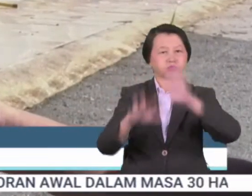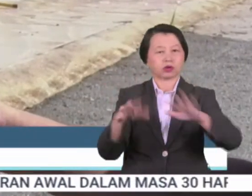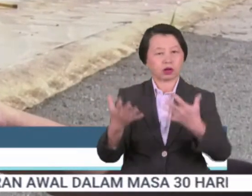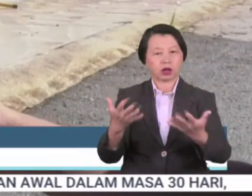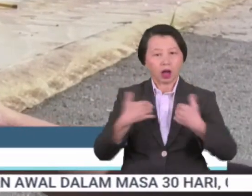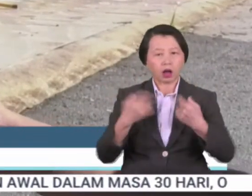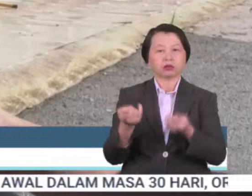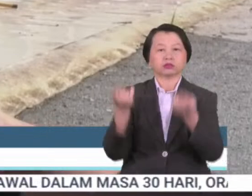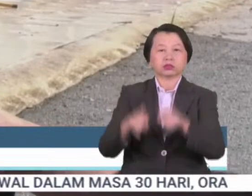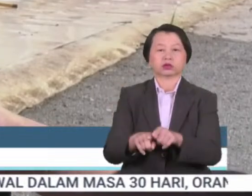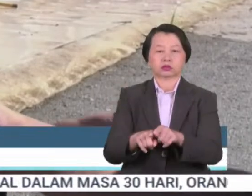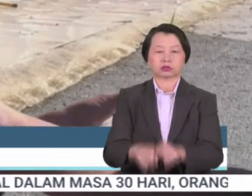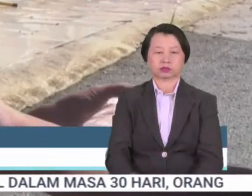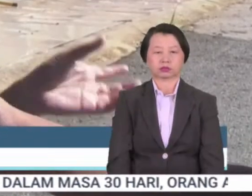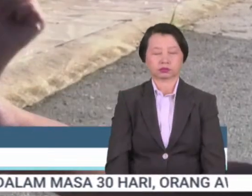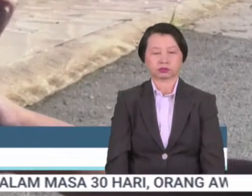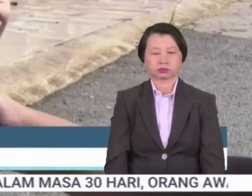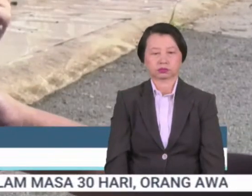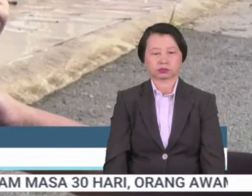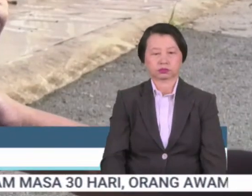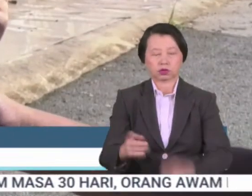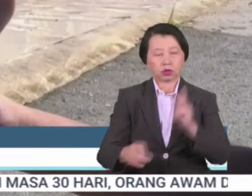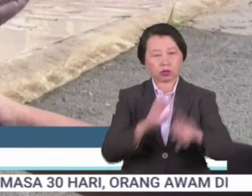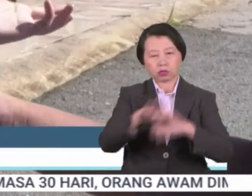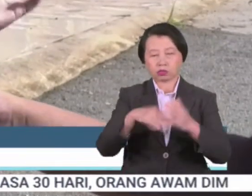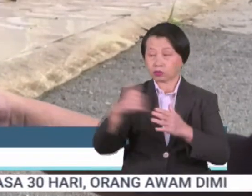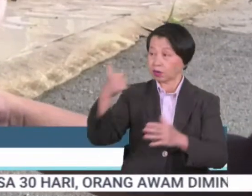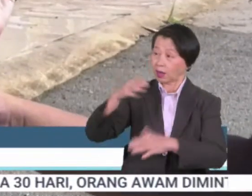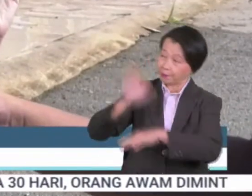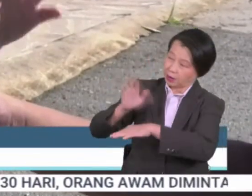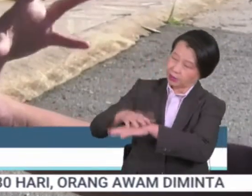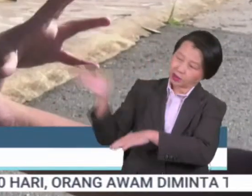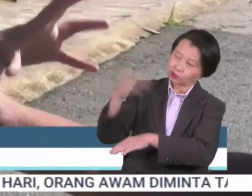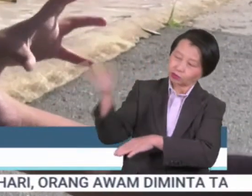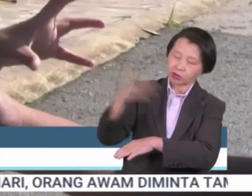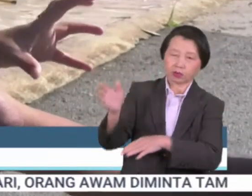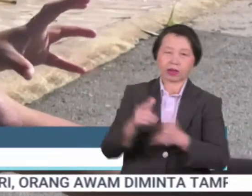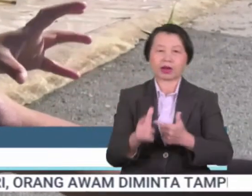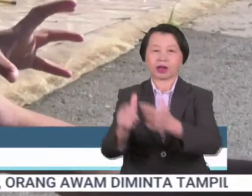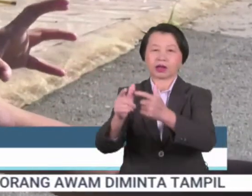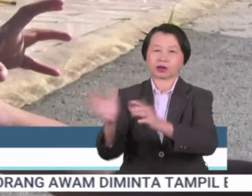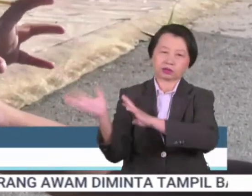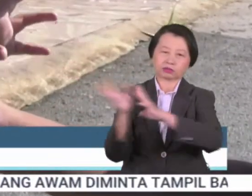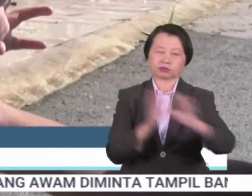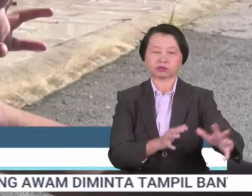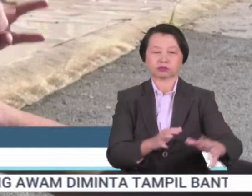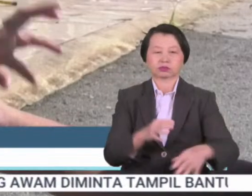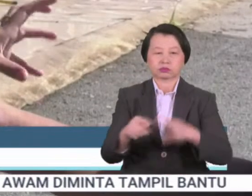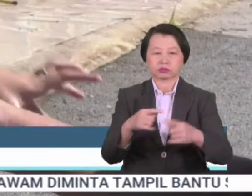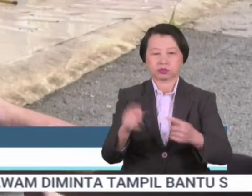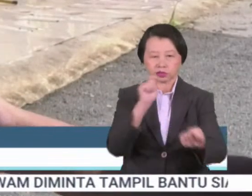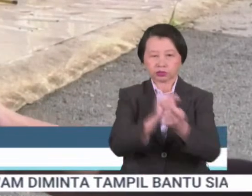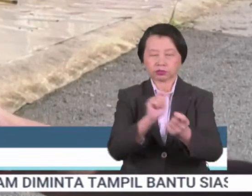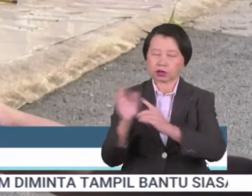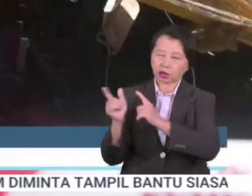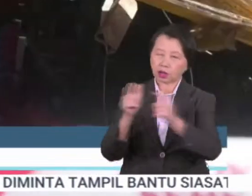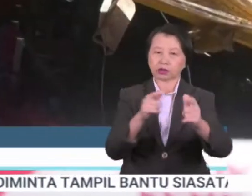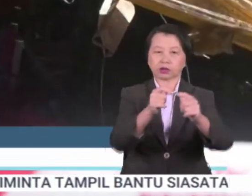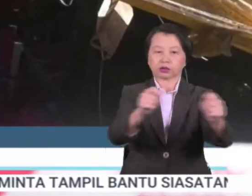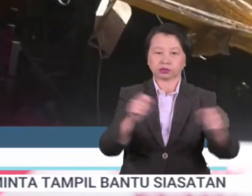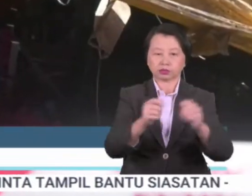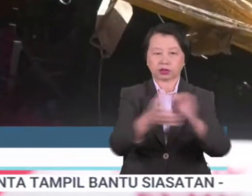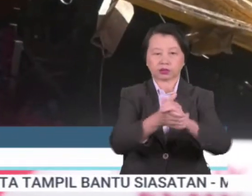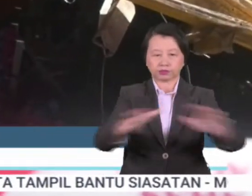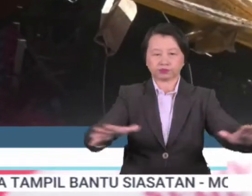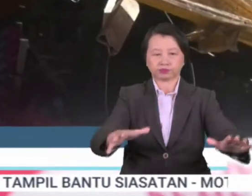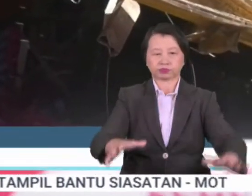lari juga leas tu leas pada lari belakang tu saya panggil semua kupul setempatlah kira tempat yang selamatlah